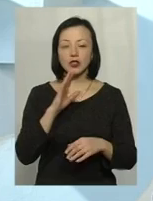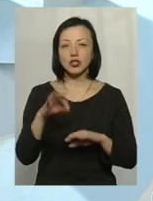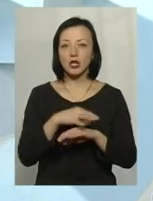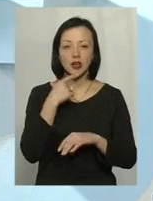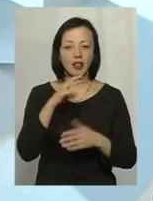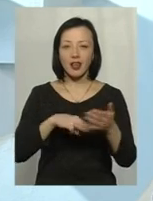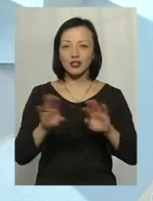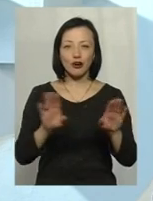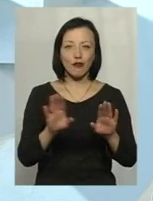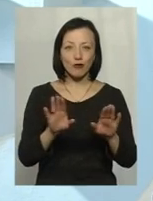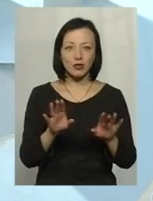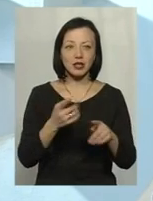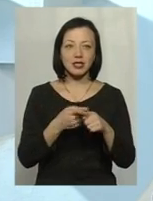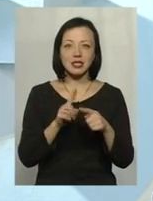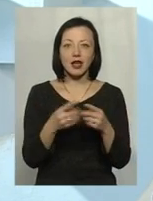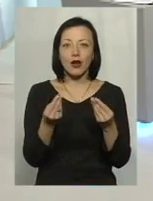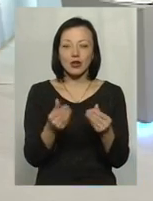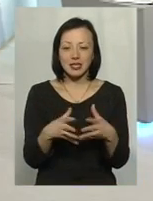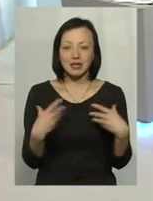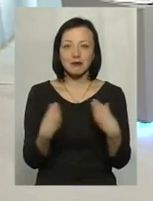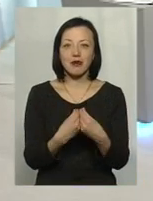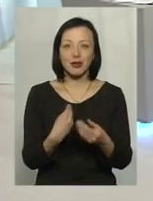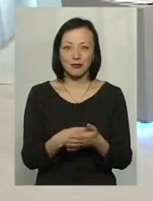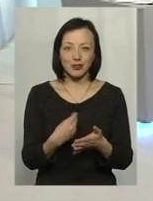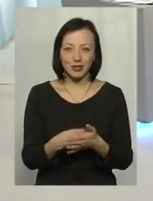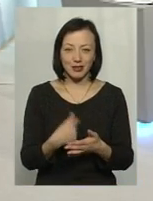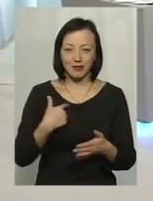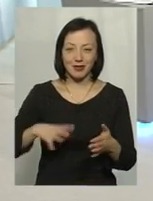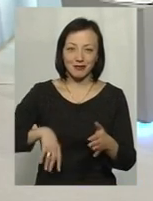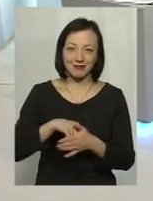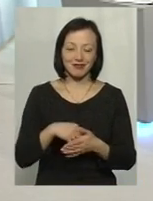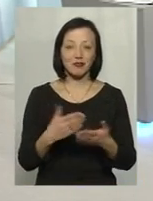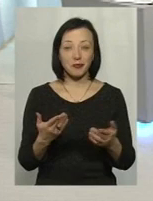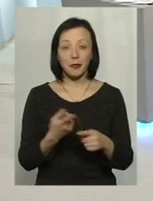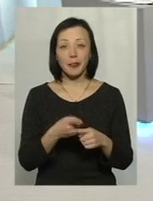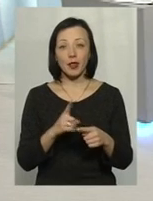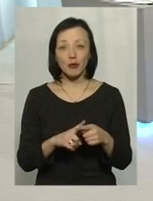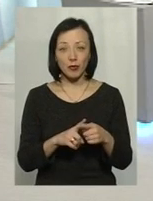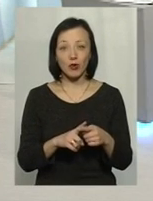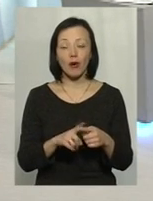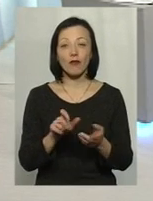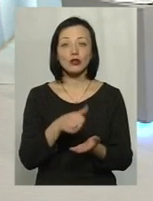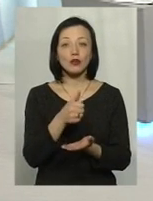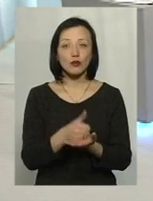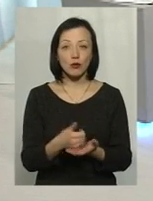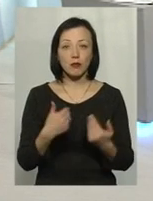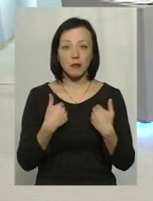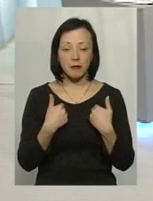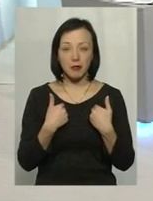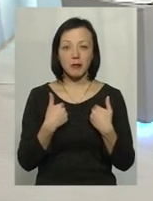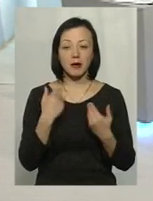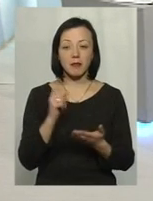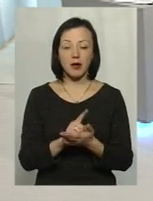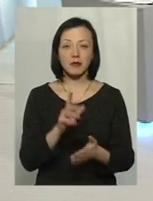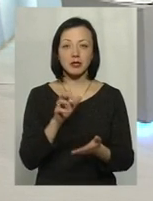не штрафуйте, тому що це з сімейного бюджету. Мені потім доведеться платити. Тому, я думаю, що в основному ми маємо